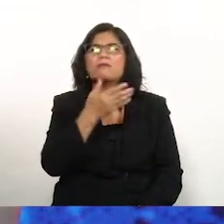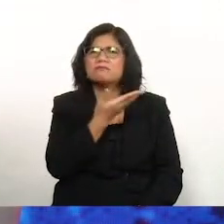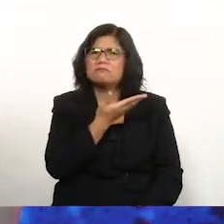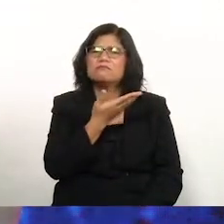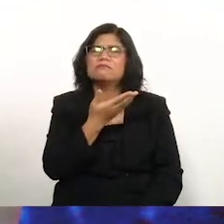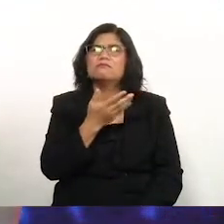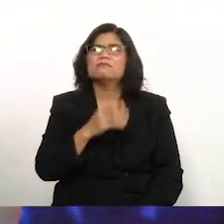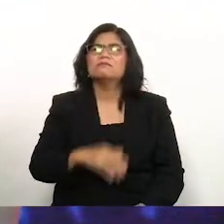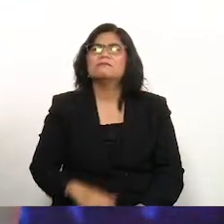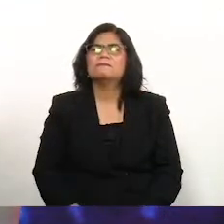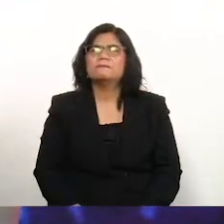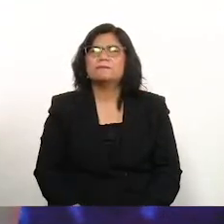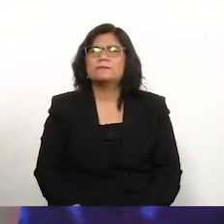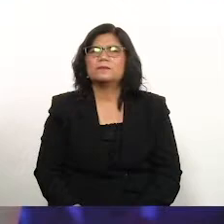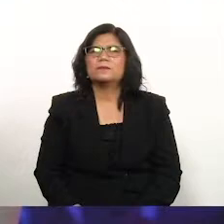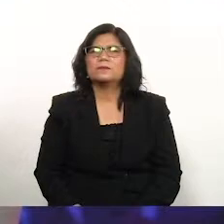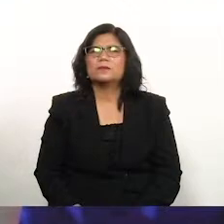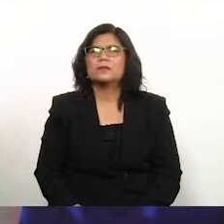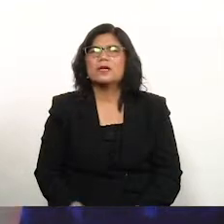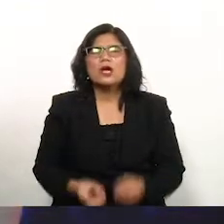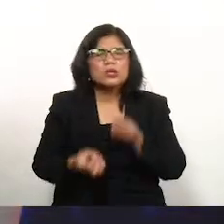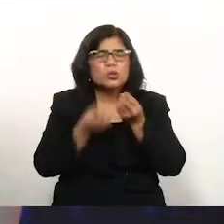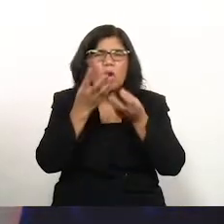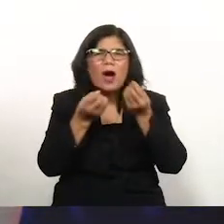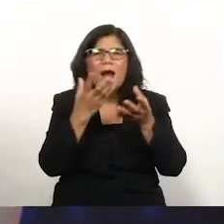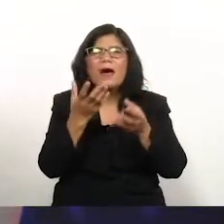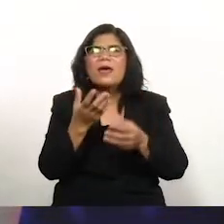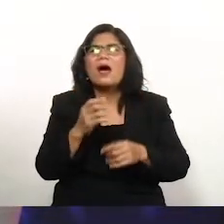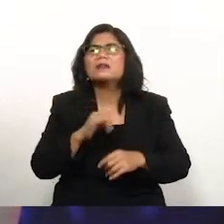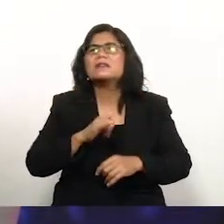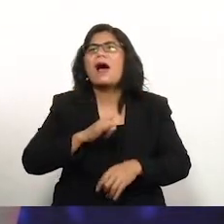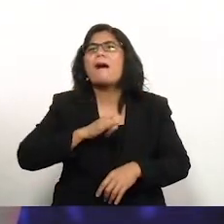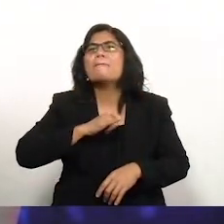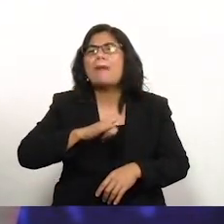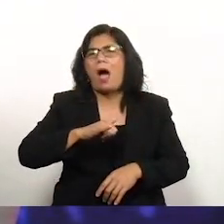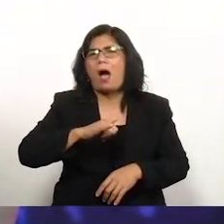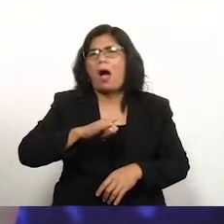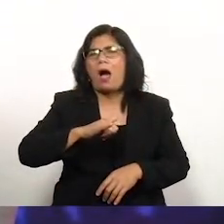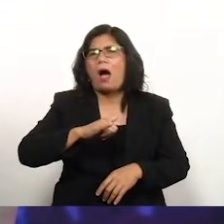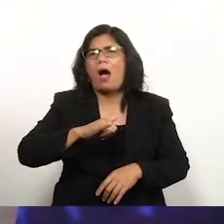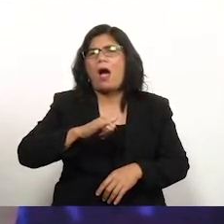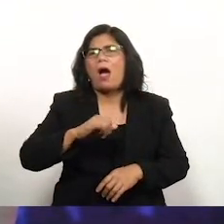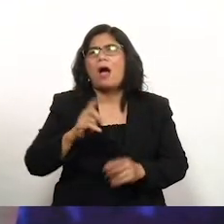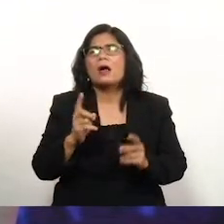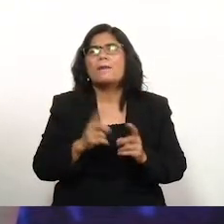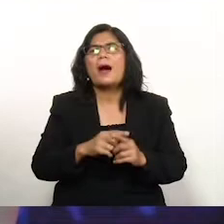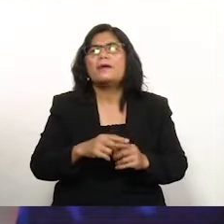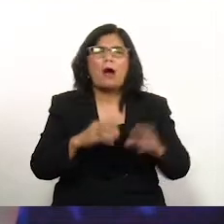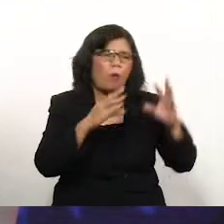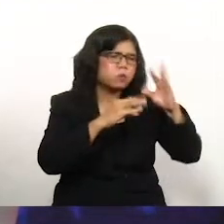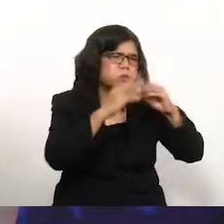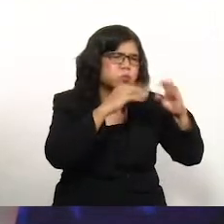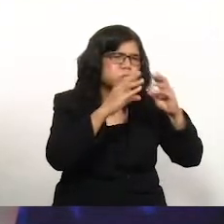bahkan minta tolong saudara untuk menyuarakan suara yang sama Hai kepada mereka